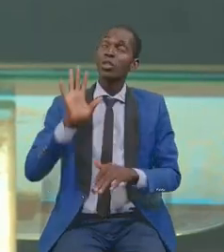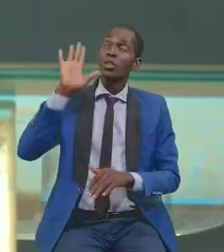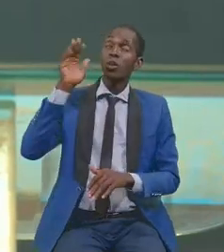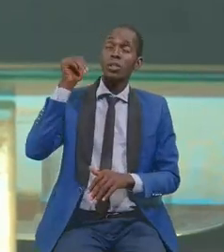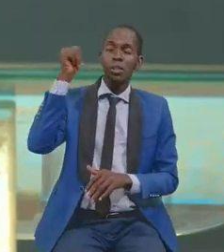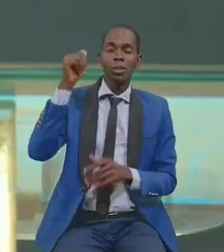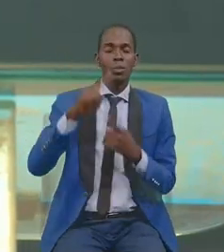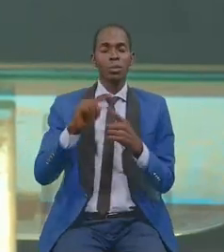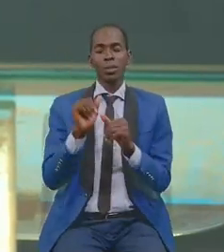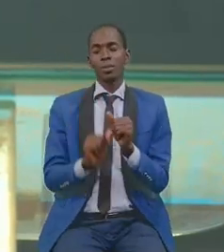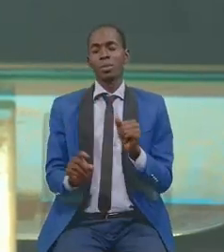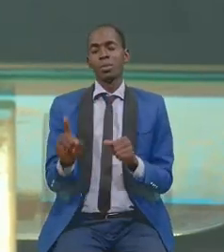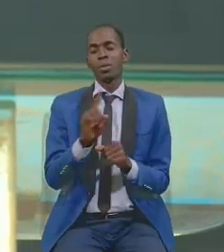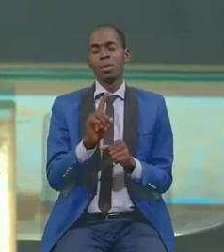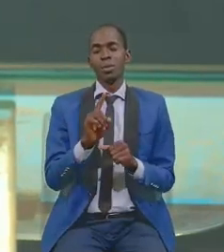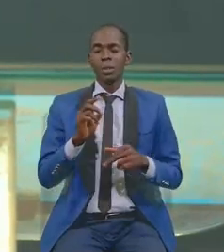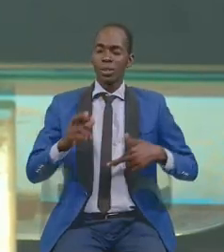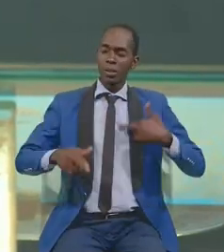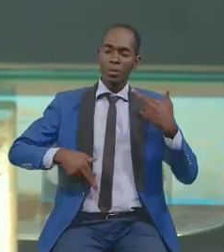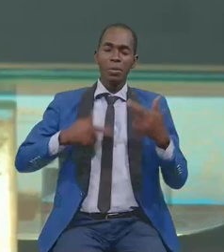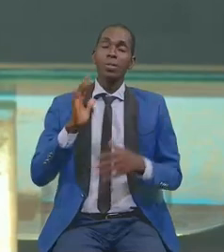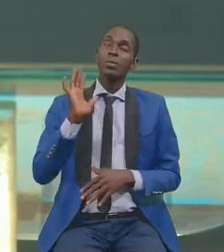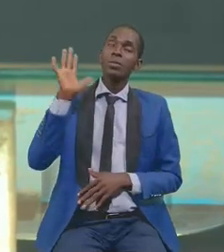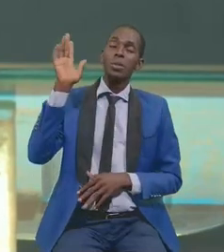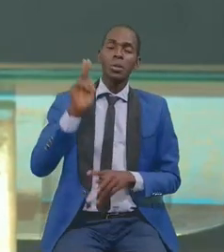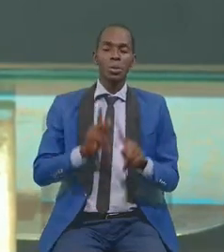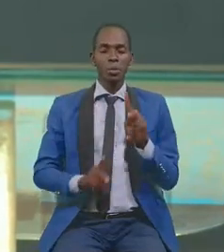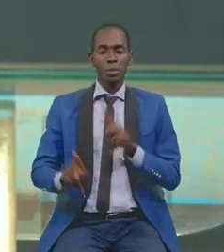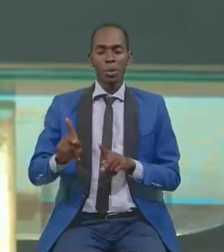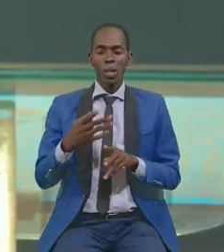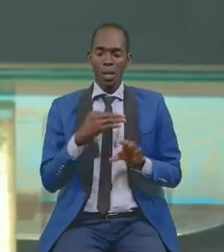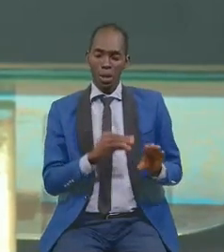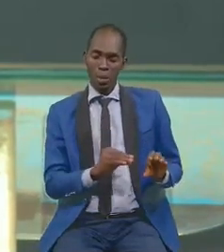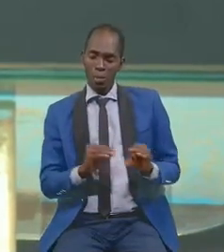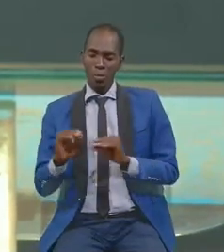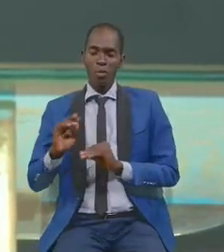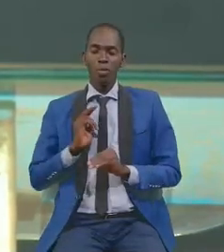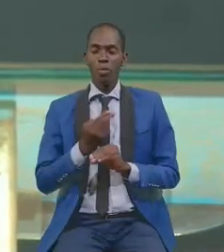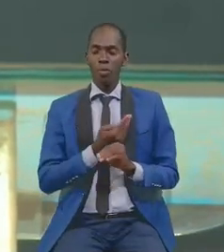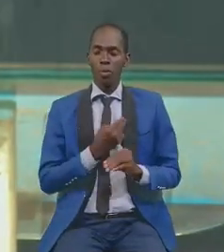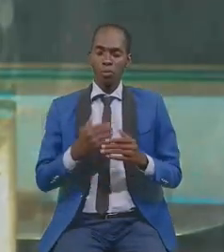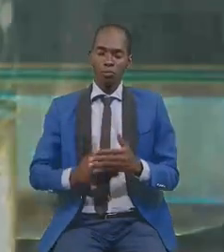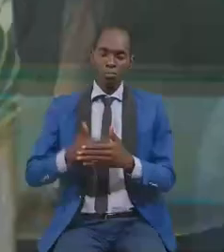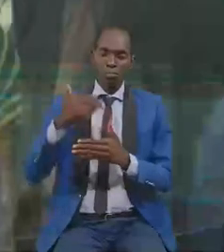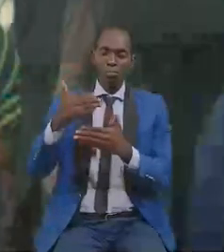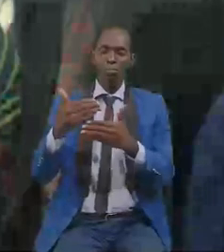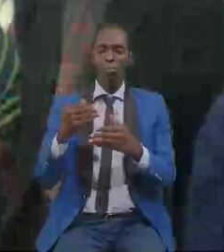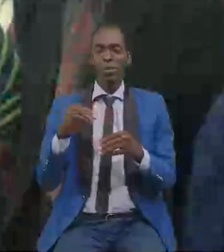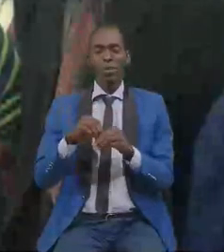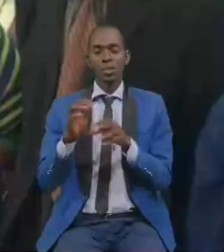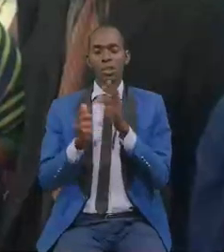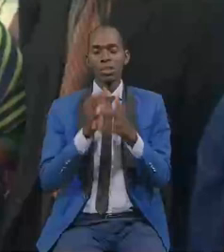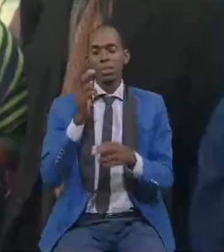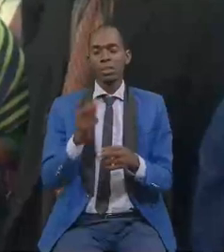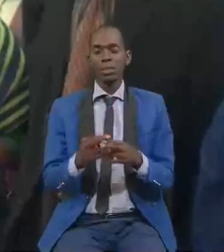chacun, réveille ton peuple et pousse-nous à avancer au nom de Jésus-Christ.